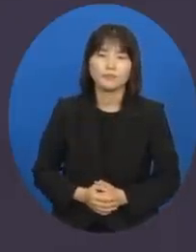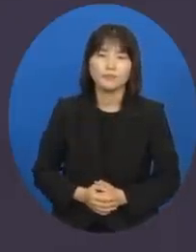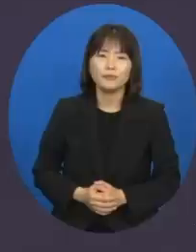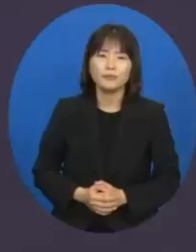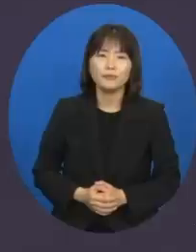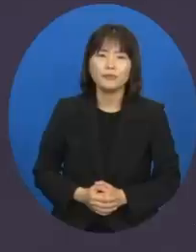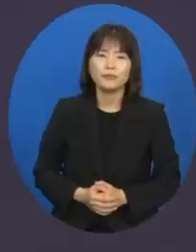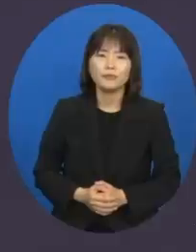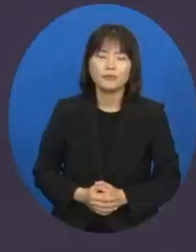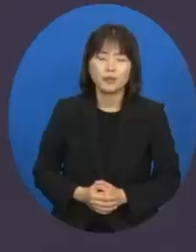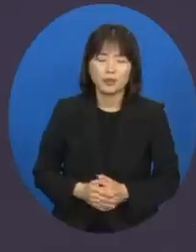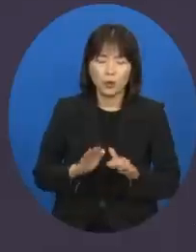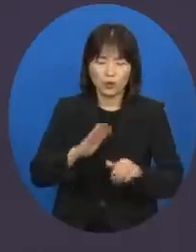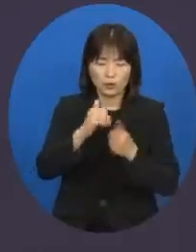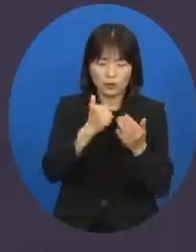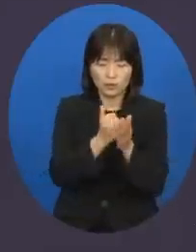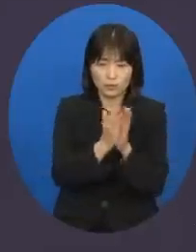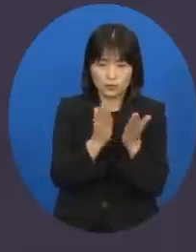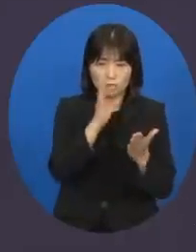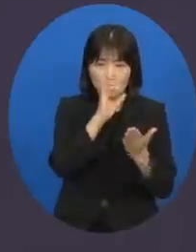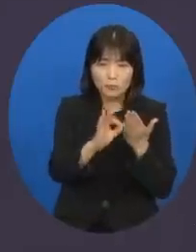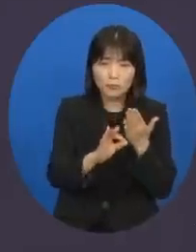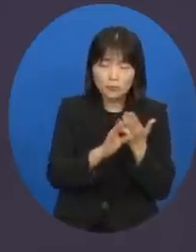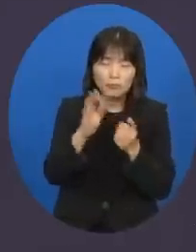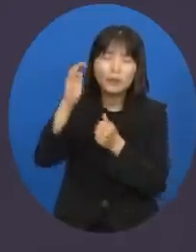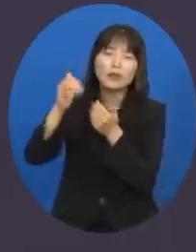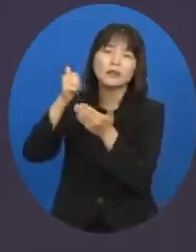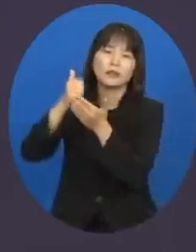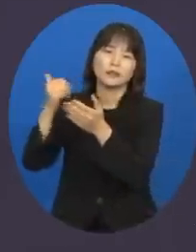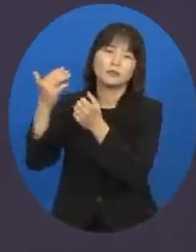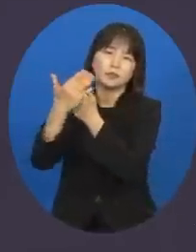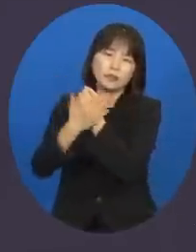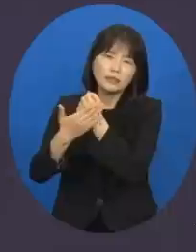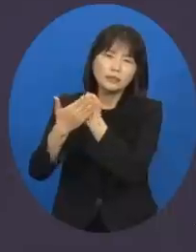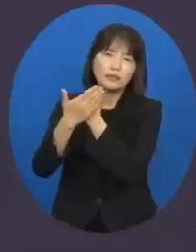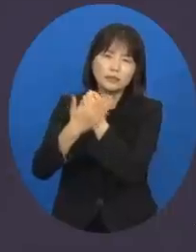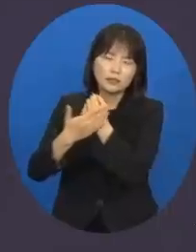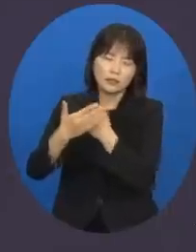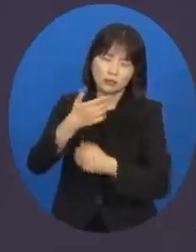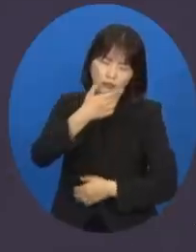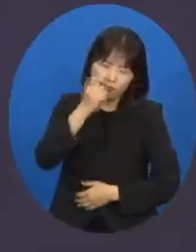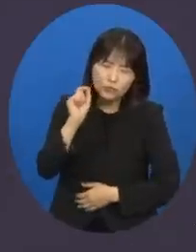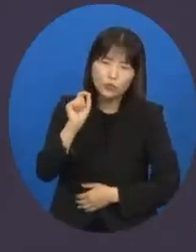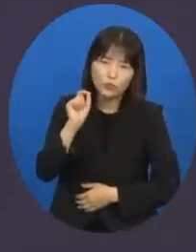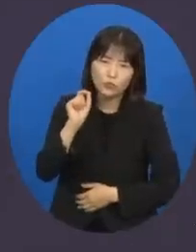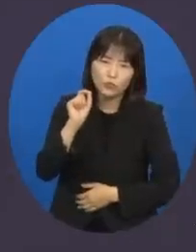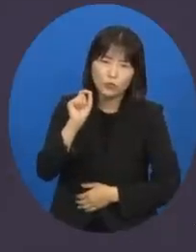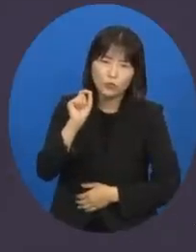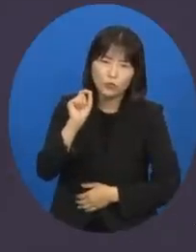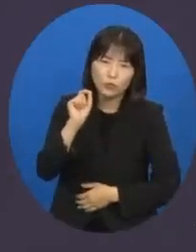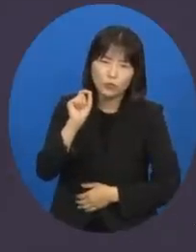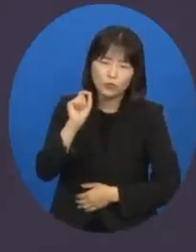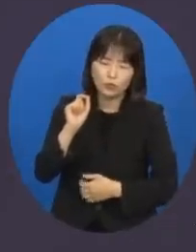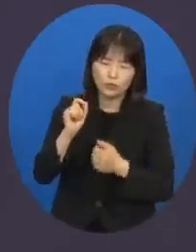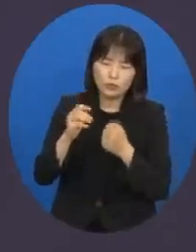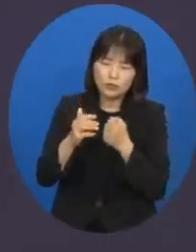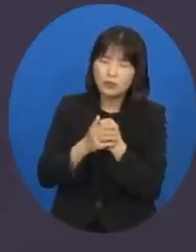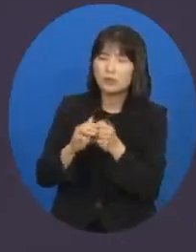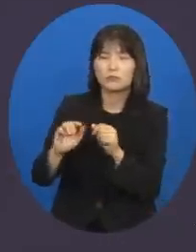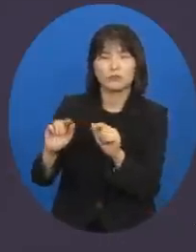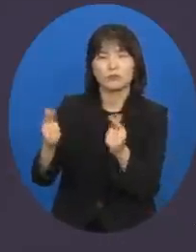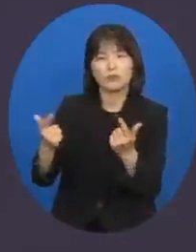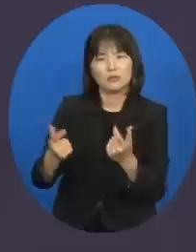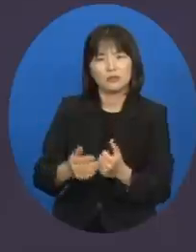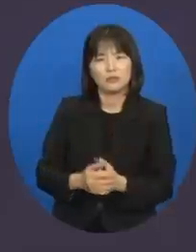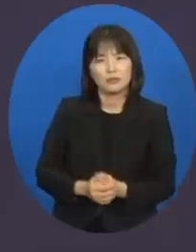근데 오늘 이 말씀을 보니까요 하나님의 은혜에서 은혜가 부족해서 그런 것이 아니라는 거예요. 그럴